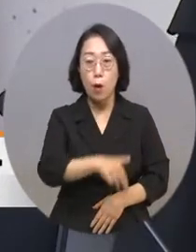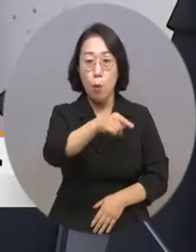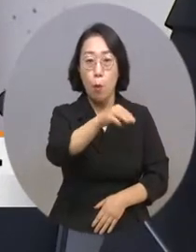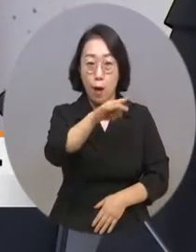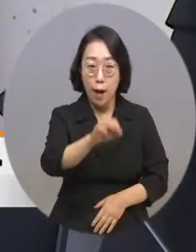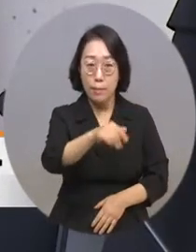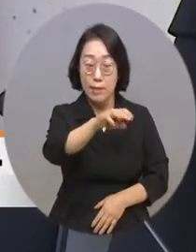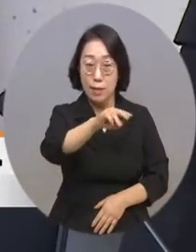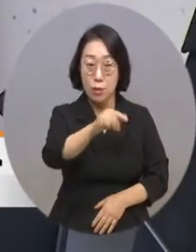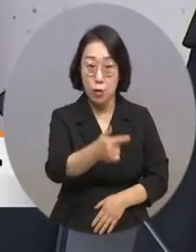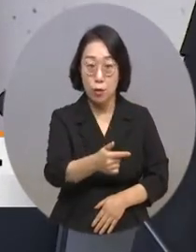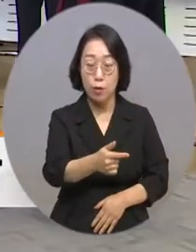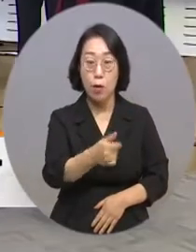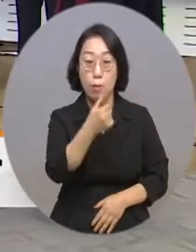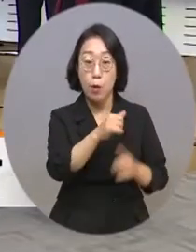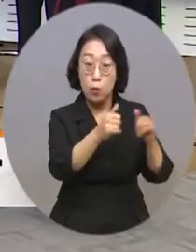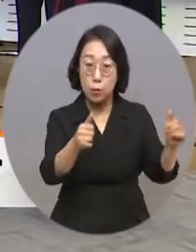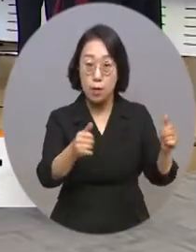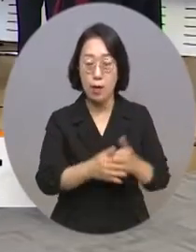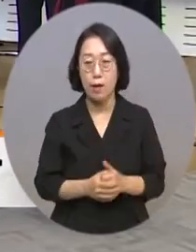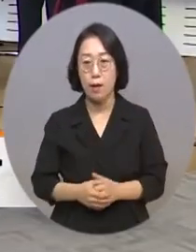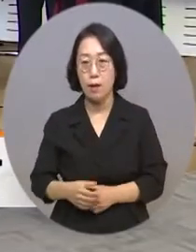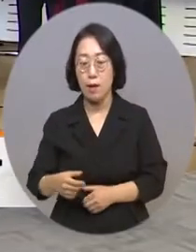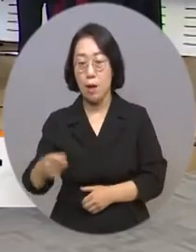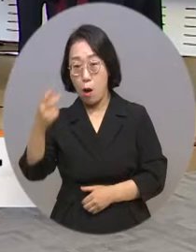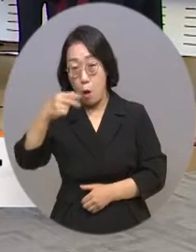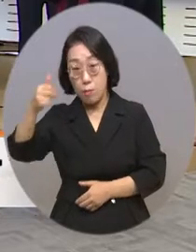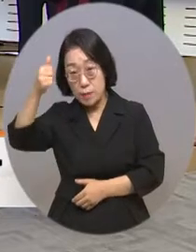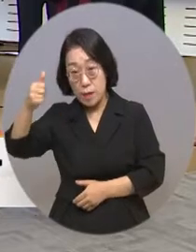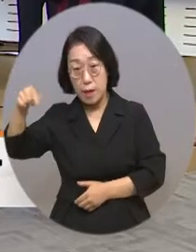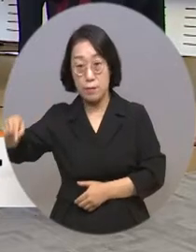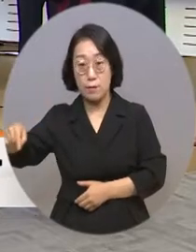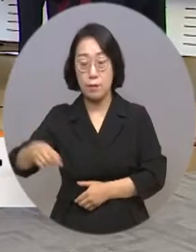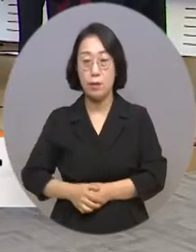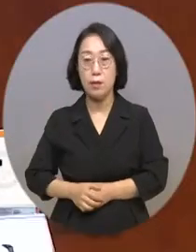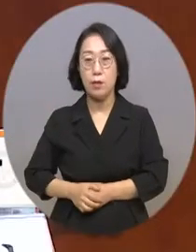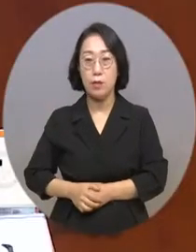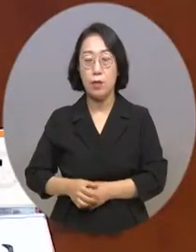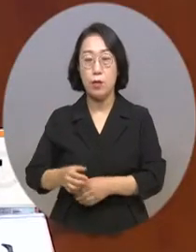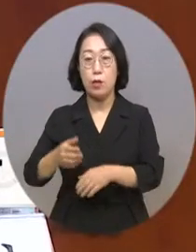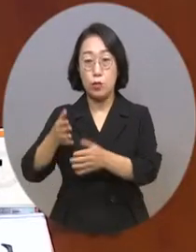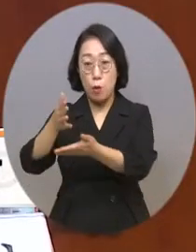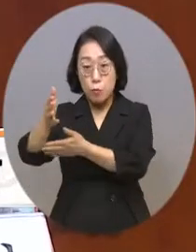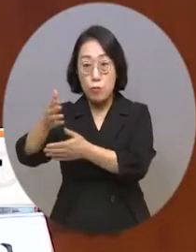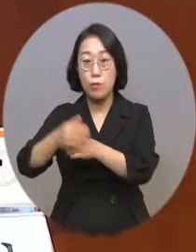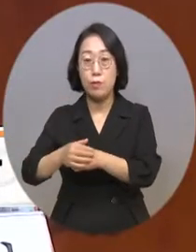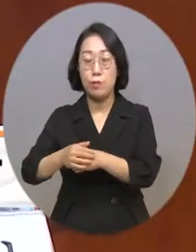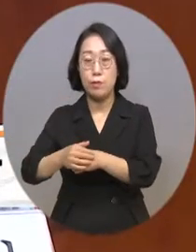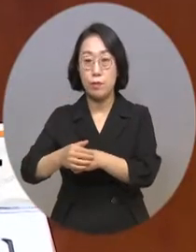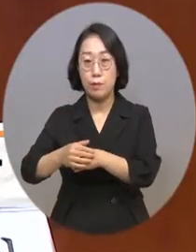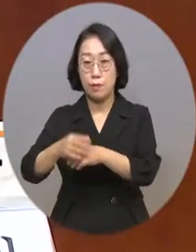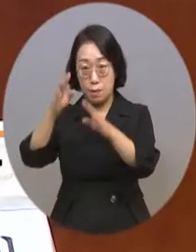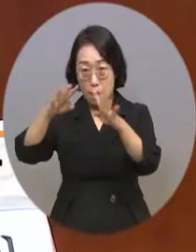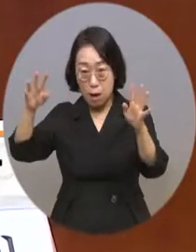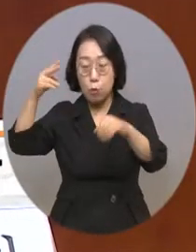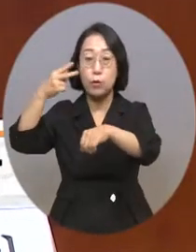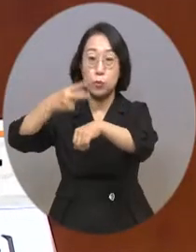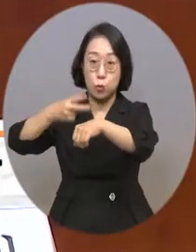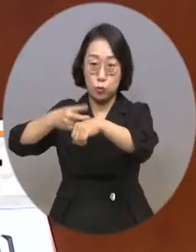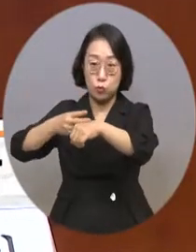장서연 변호사 가 검사는 김나미 서울대 법학 전문대학원 공익 법률 센터 교수가